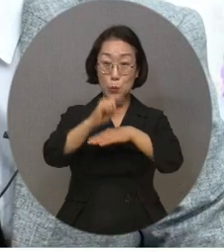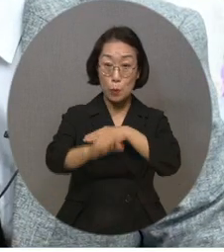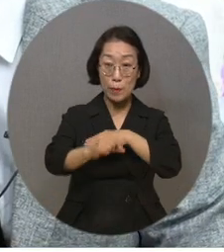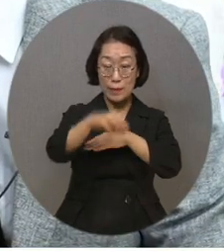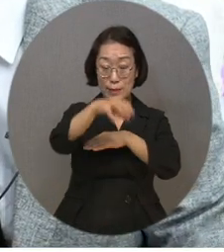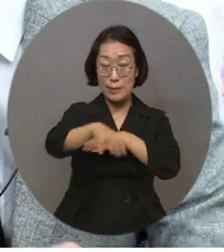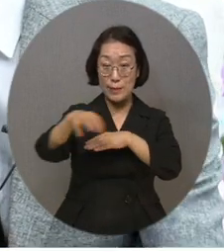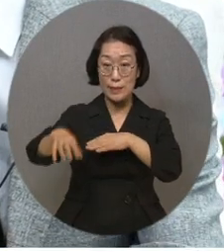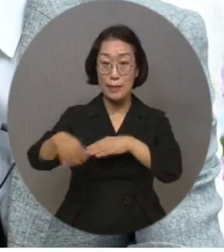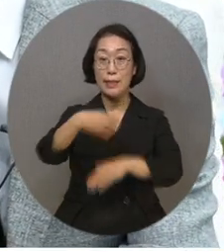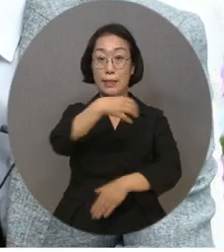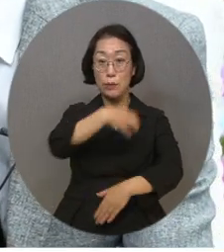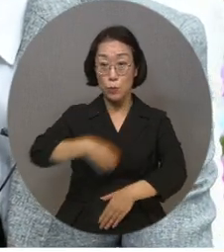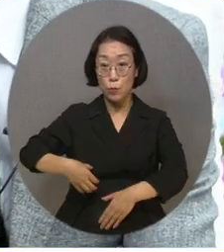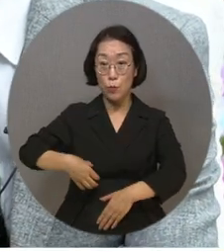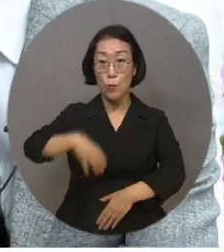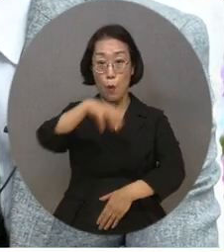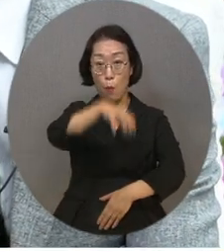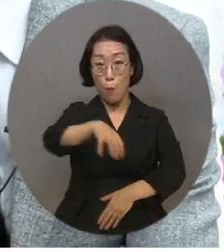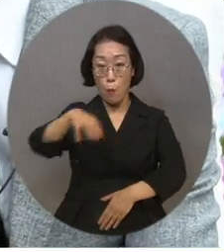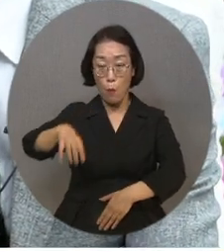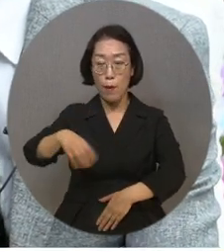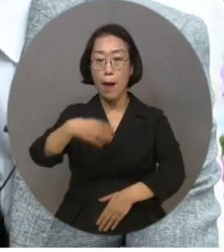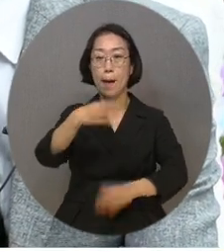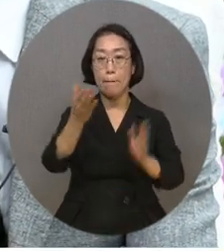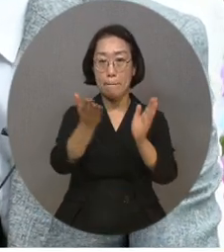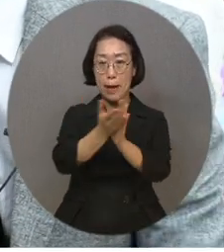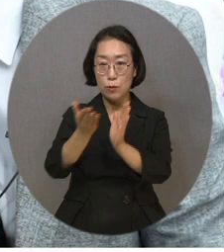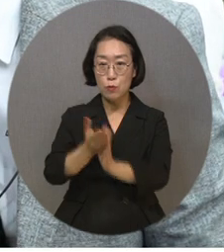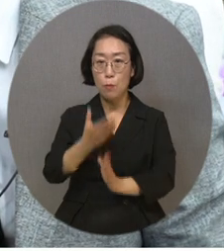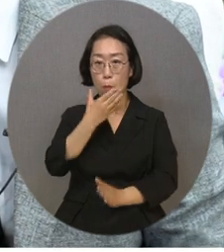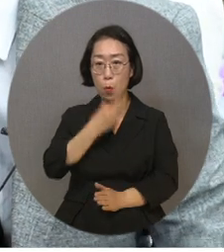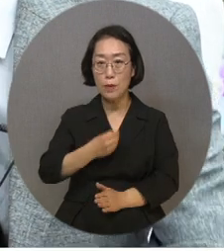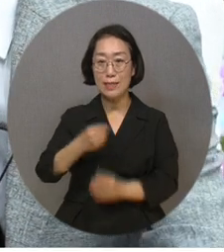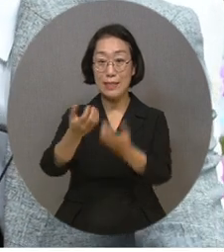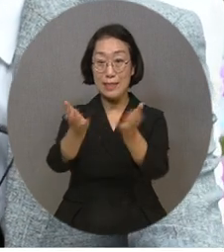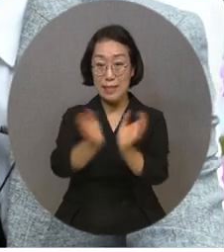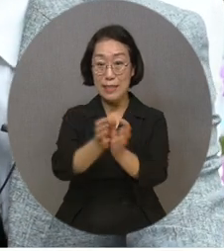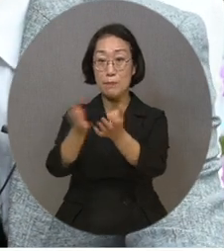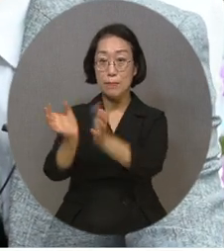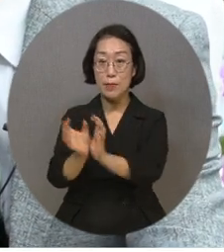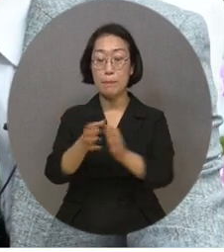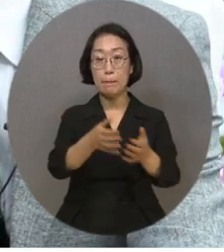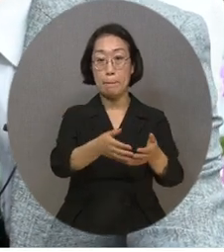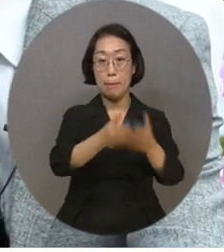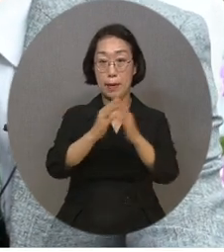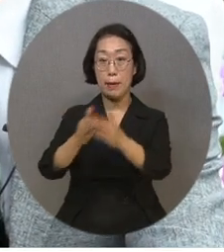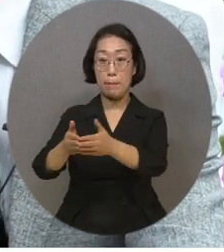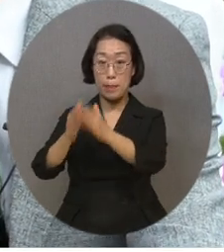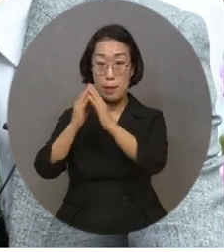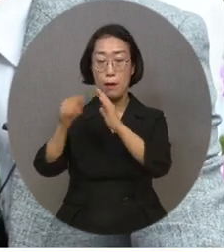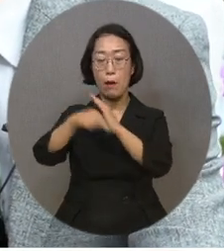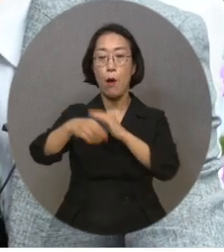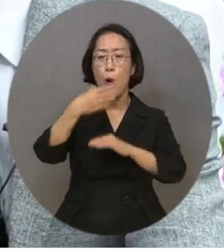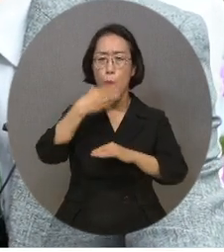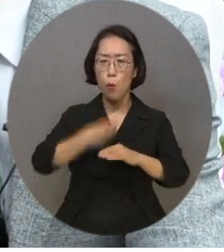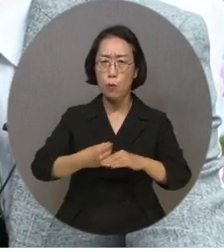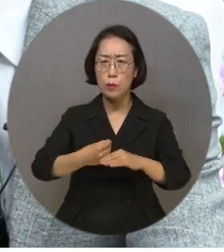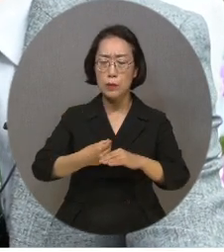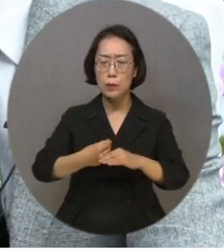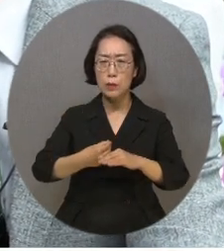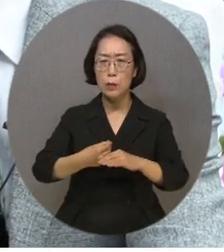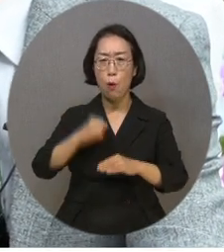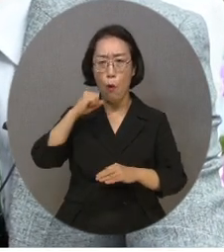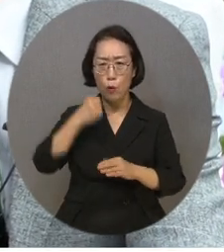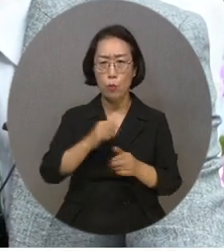읍면의 이제 행정복지센터에 맞춤형 복지팀을 구성을 해서 거기에서 이제 그 복지 사각지대에 놓여